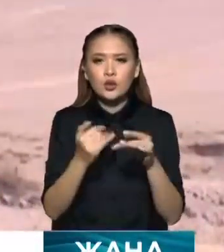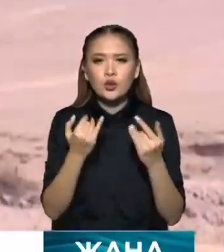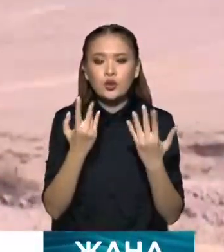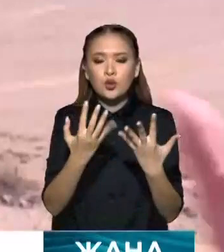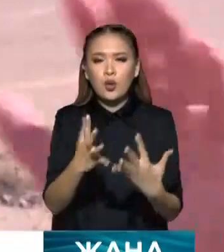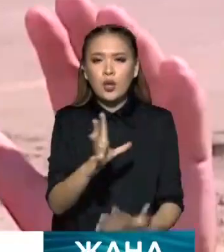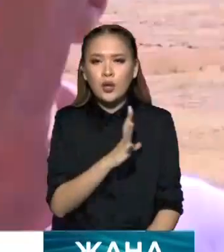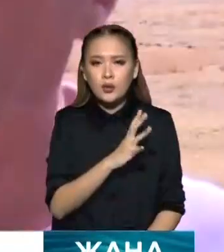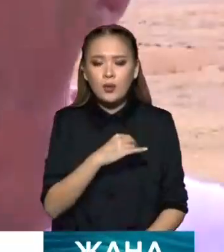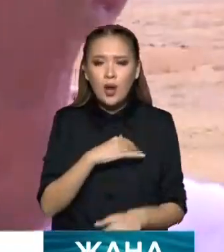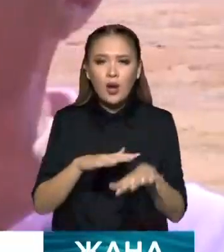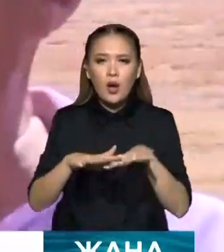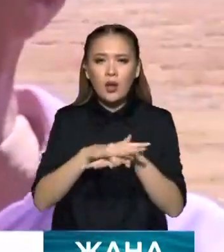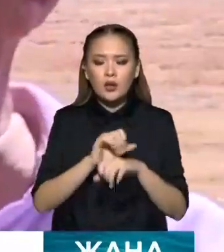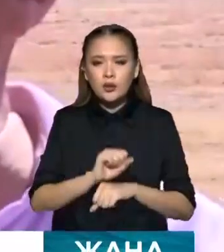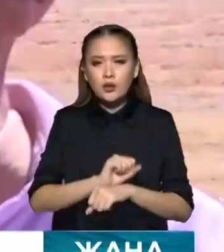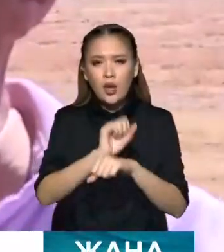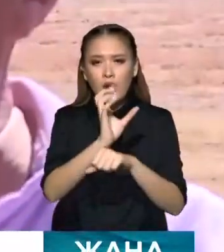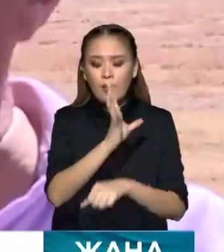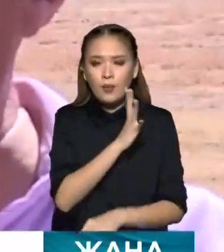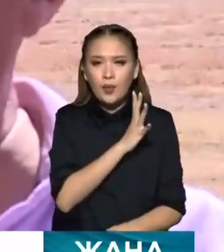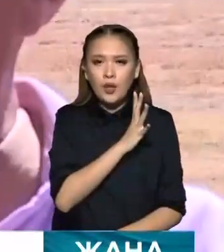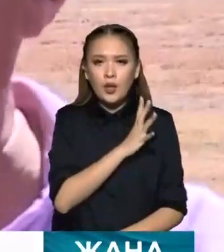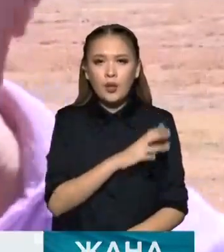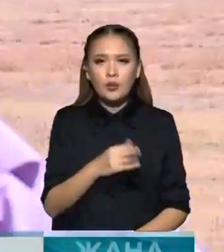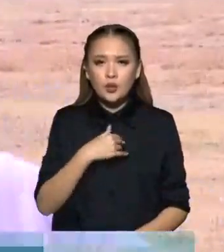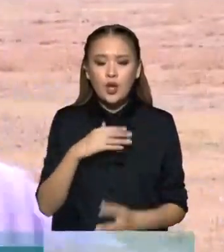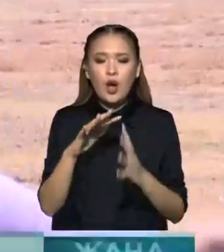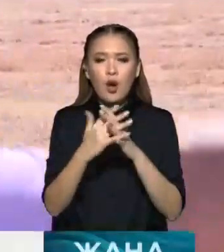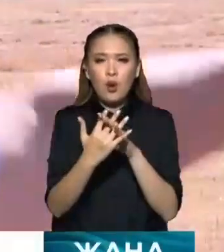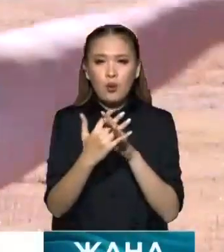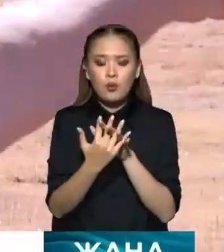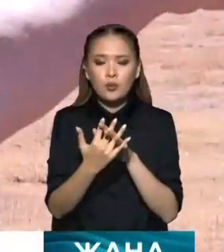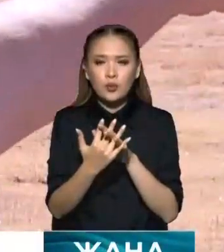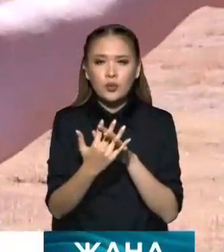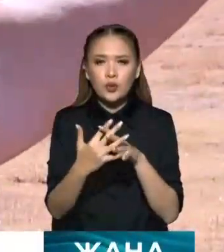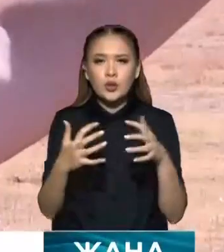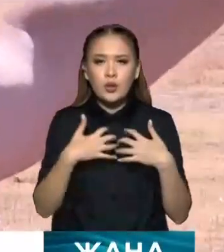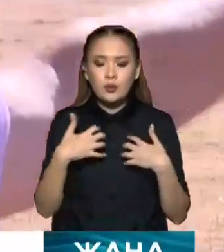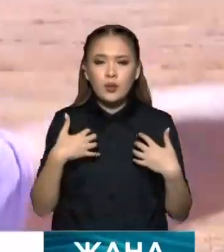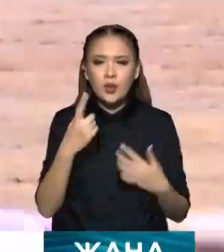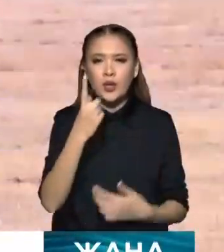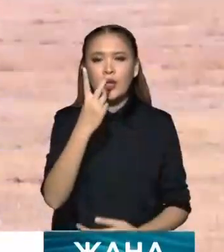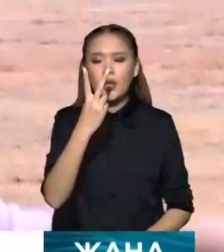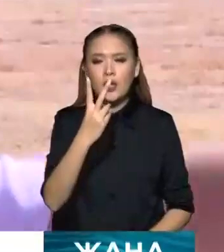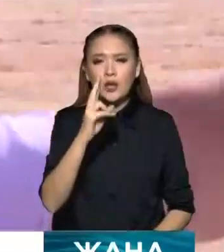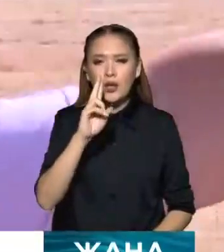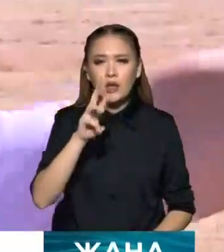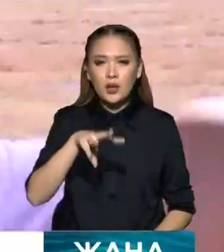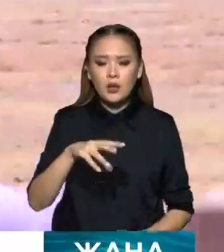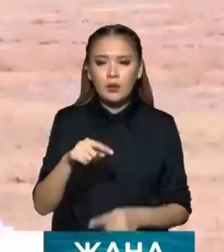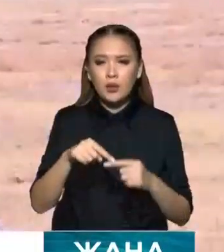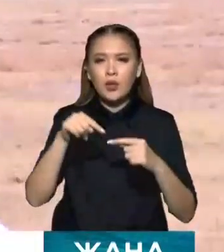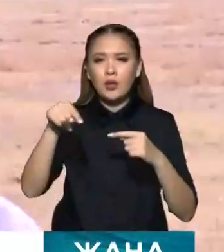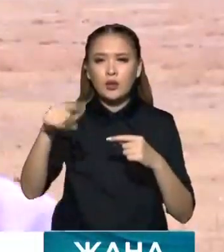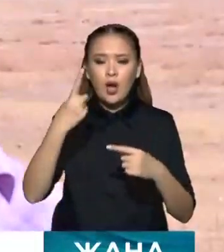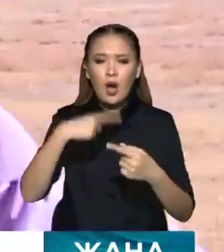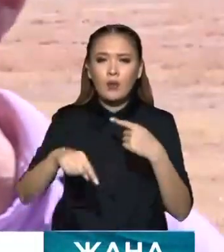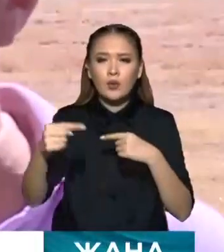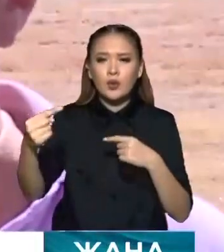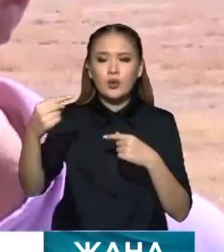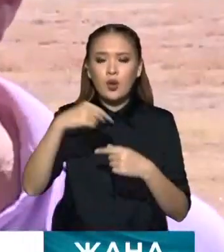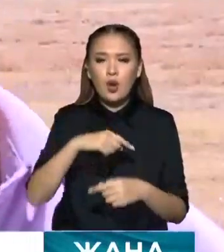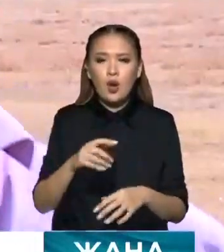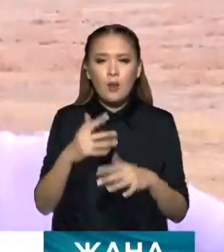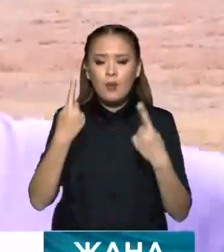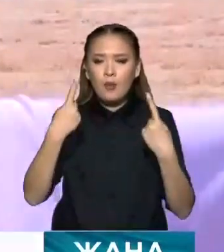ұсыныспен халықтың атынан шықтық. Біздің ауылдың малы жасыратыны жоқ, осы жерден мінерге бір 2 километр жерге барады, осы асфальттың жағасымен қайтып келеді, басқа